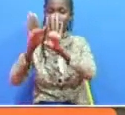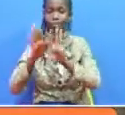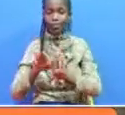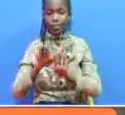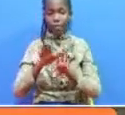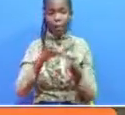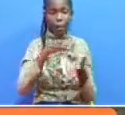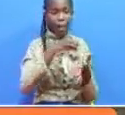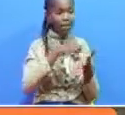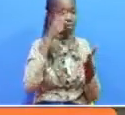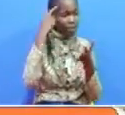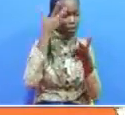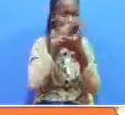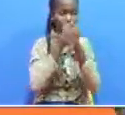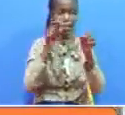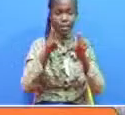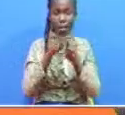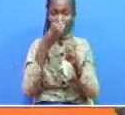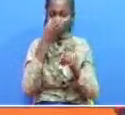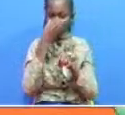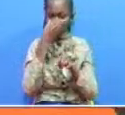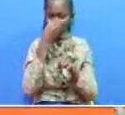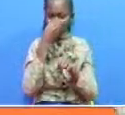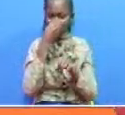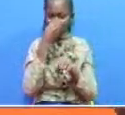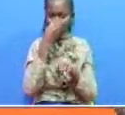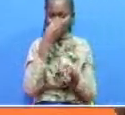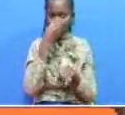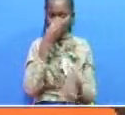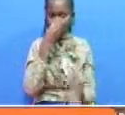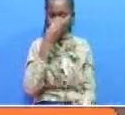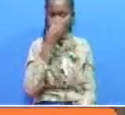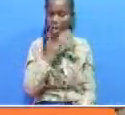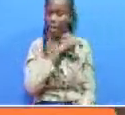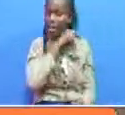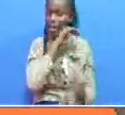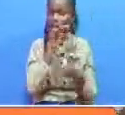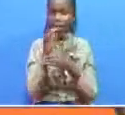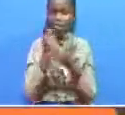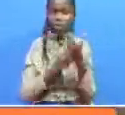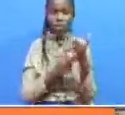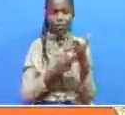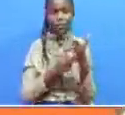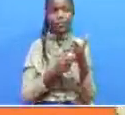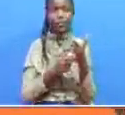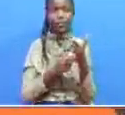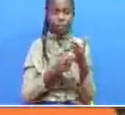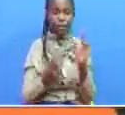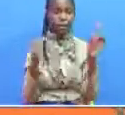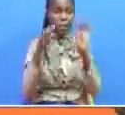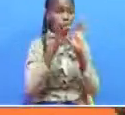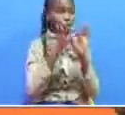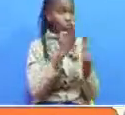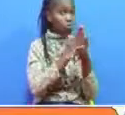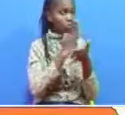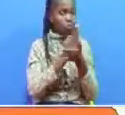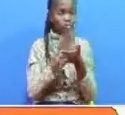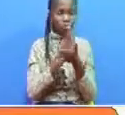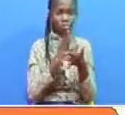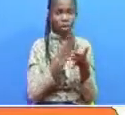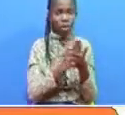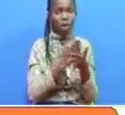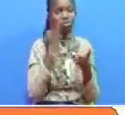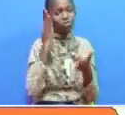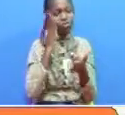kivila ni cha Usumbi. Ingiruto ni wa muenda mutatimu nyanyaye wa kivila cha Usumbi Raila Molo Ndinga unaolo yungu watanyo ni Azimio ni Kenya